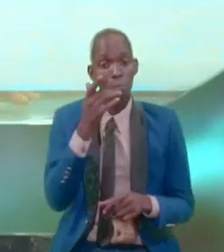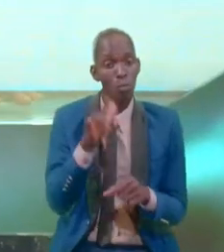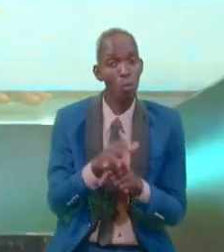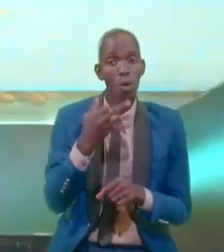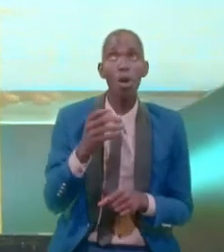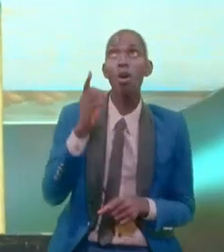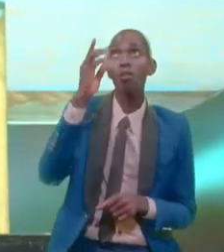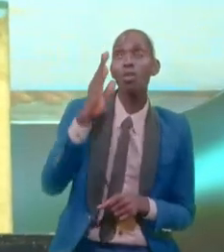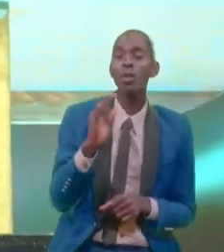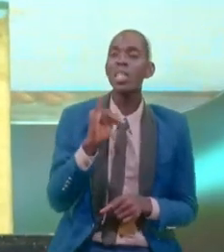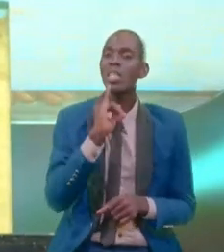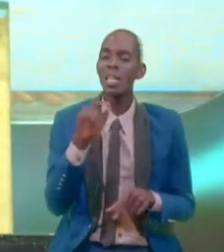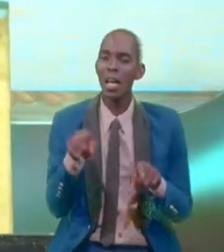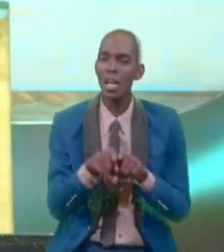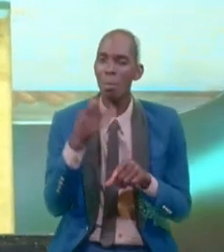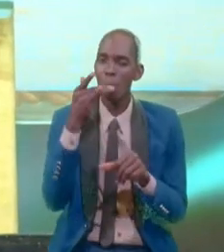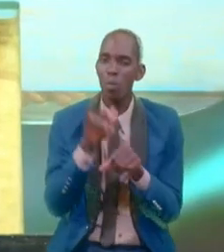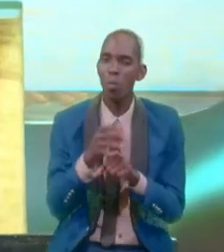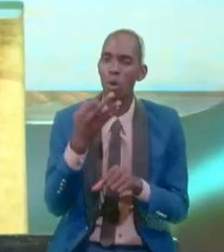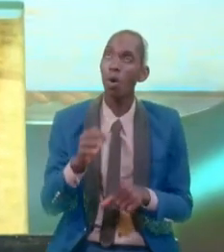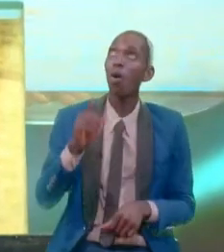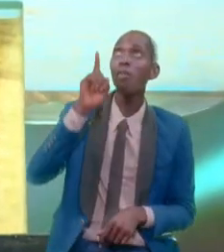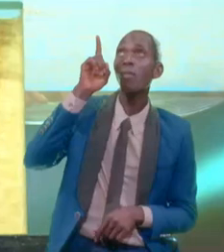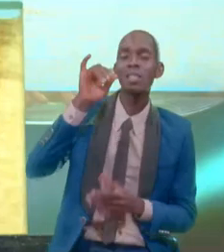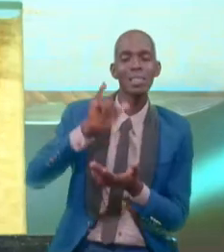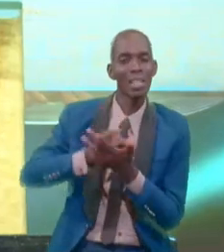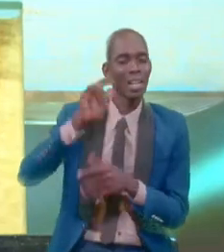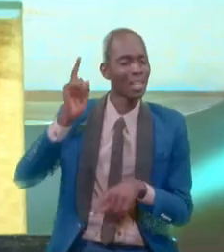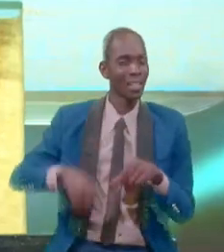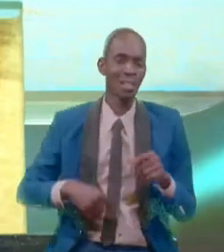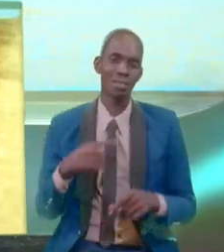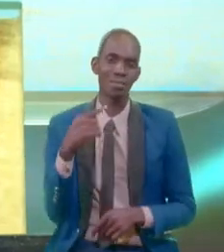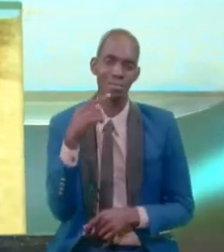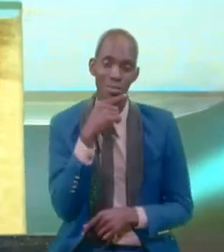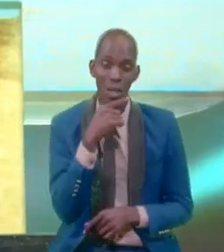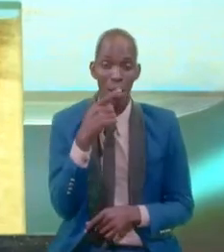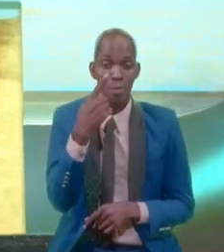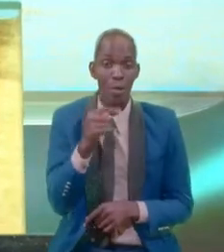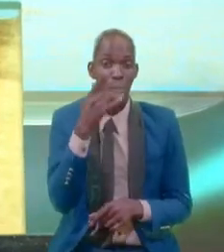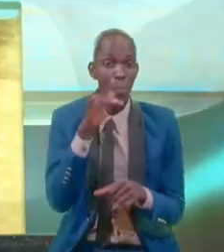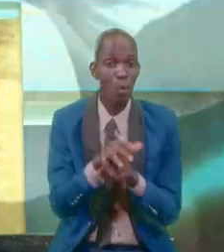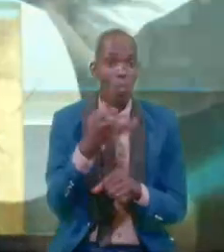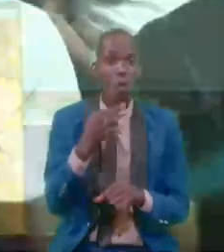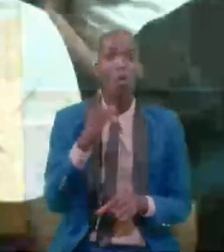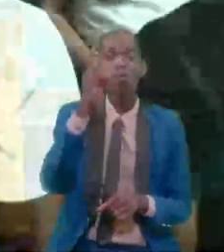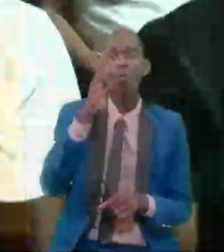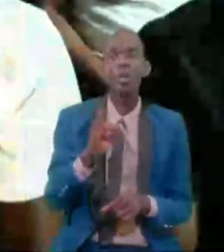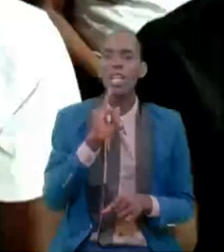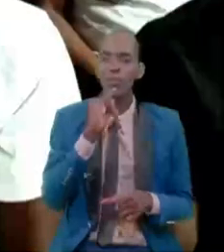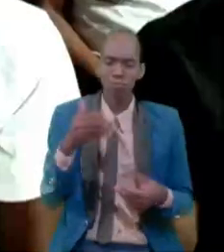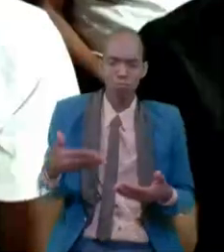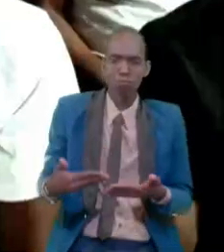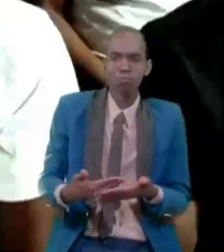rassurante que la promesse de celui qui ne peut pas mentir. La promesse de Dieu est aussi fraîche, nouvelle, comme le Dieu éternel